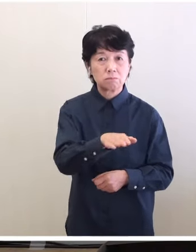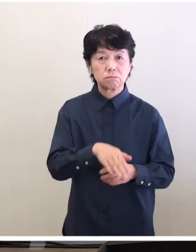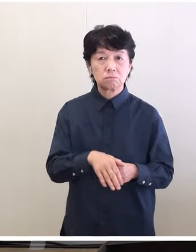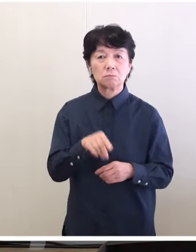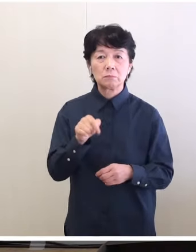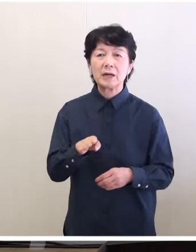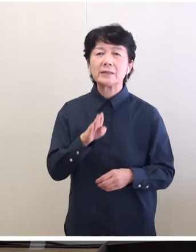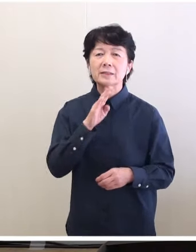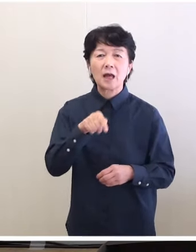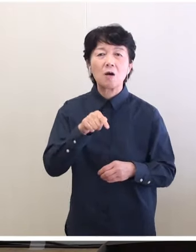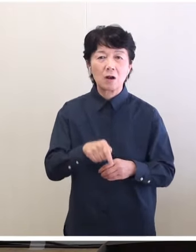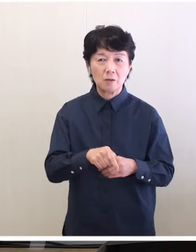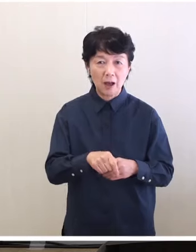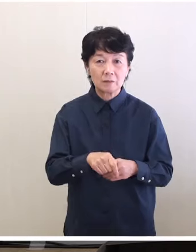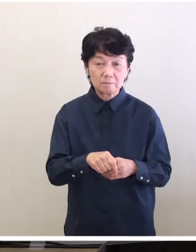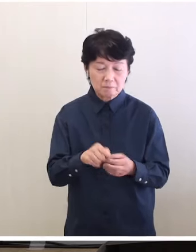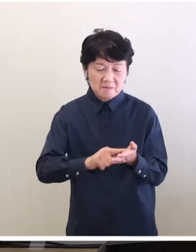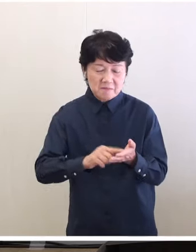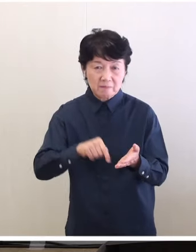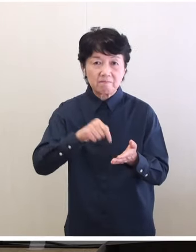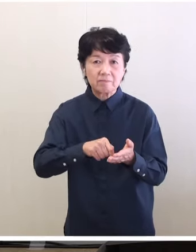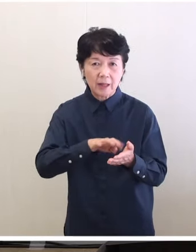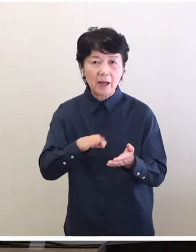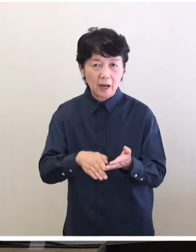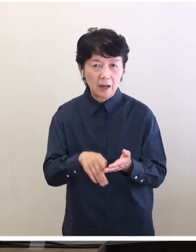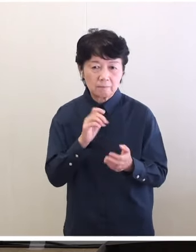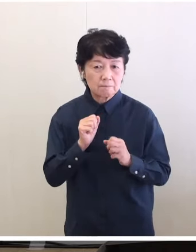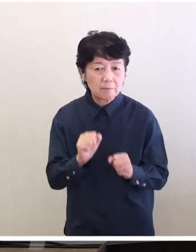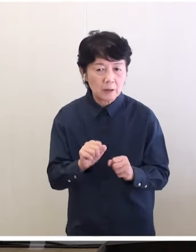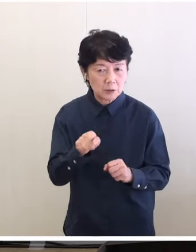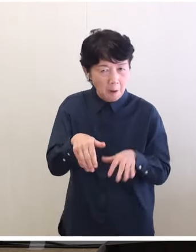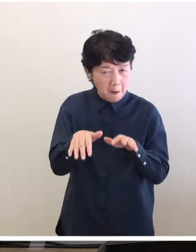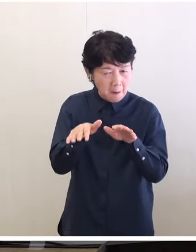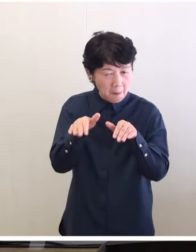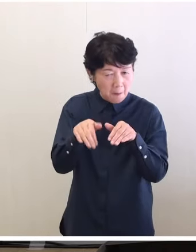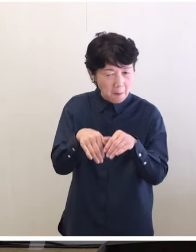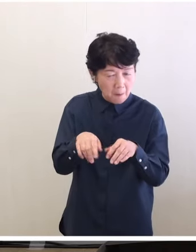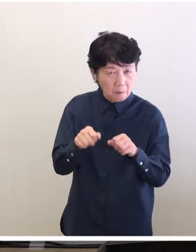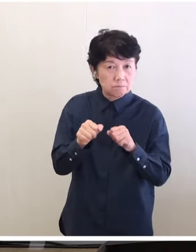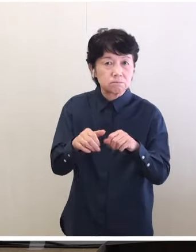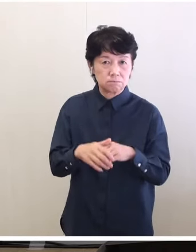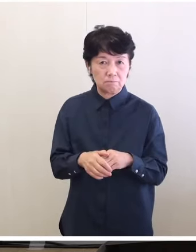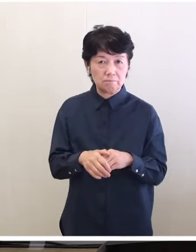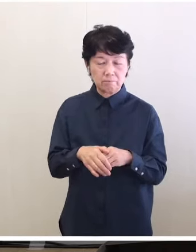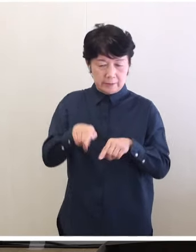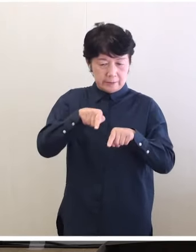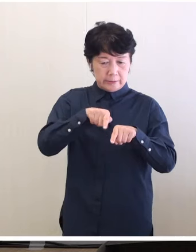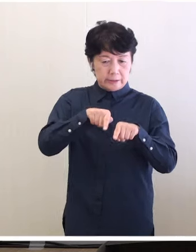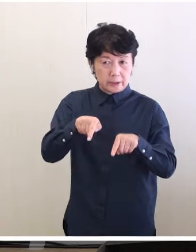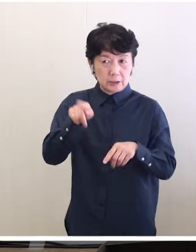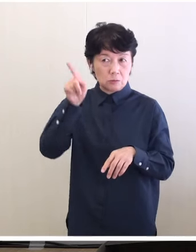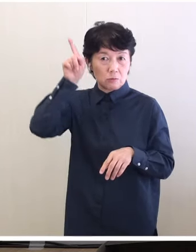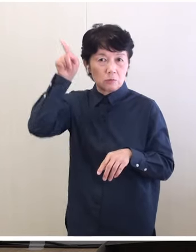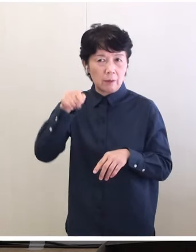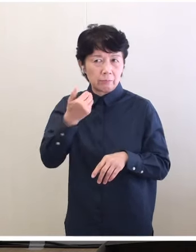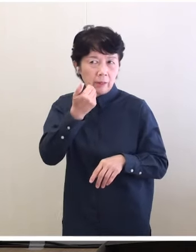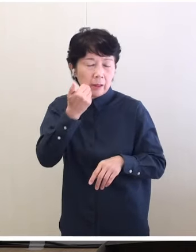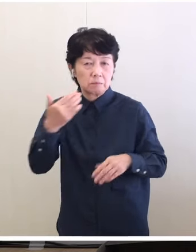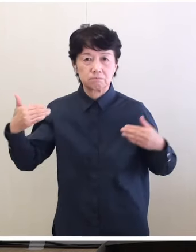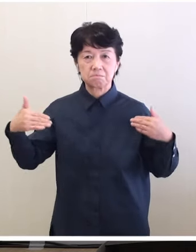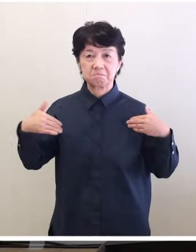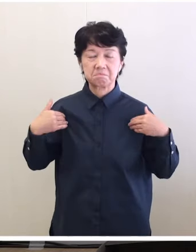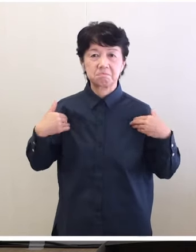上でですね、実行犯を募る、誰が募集をし指示をしているのか